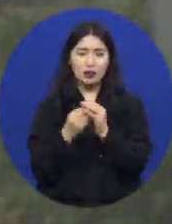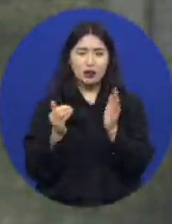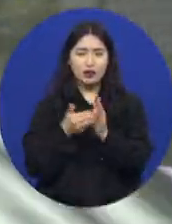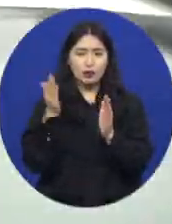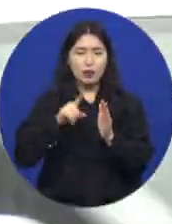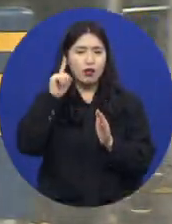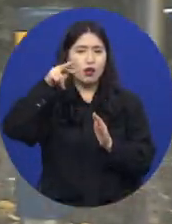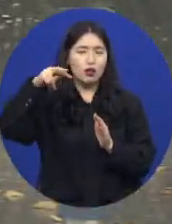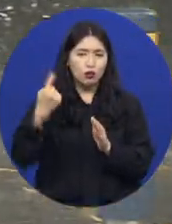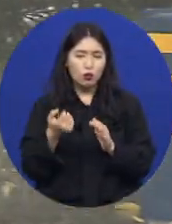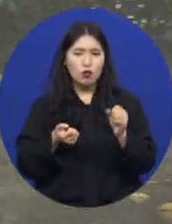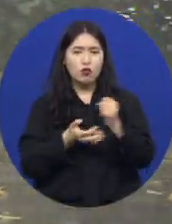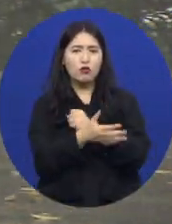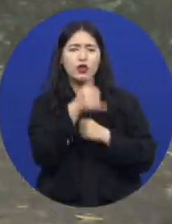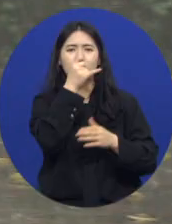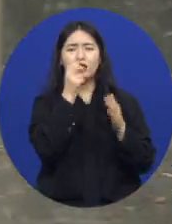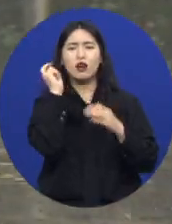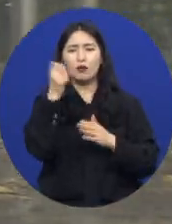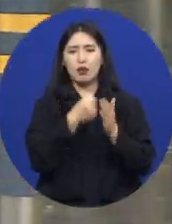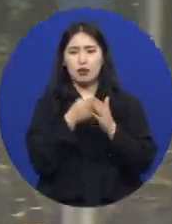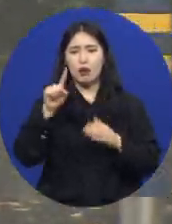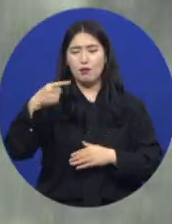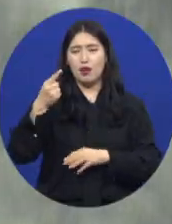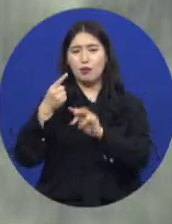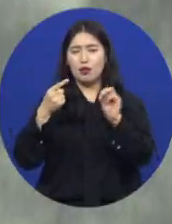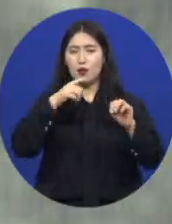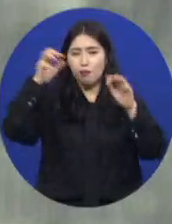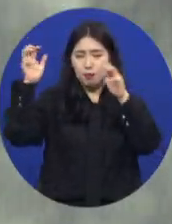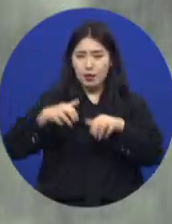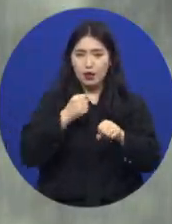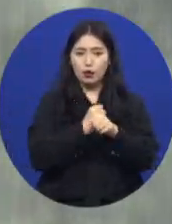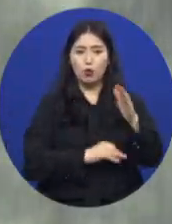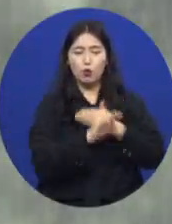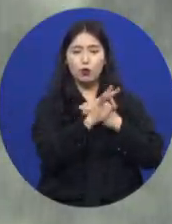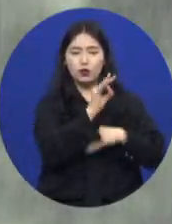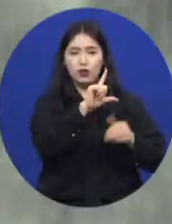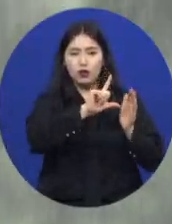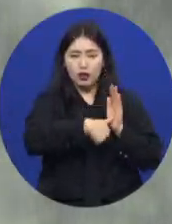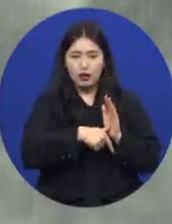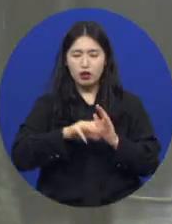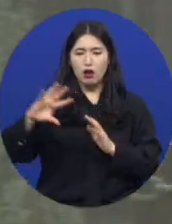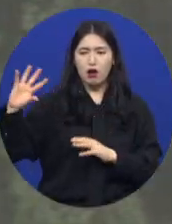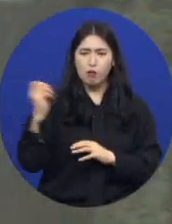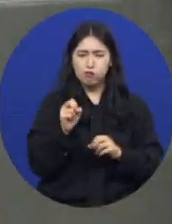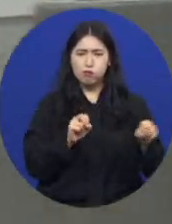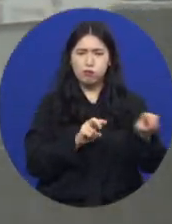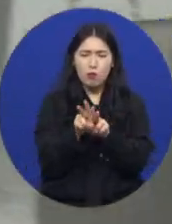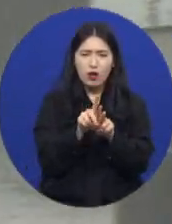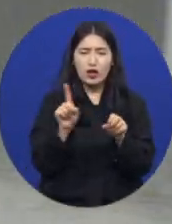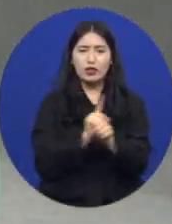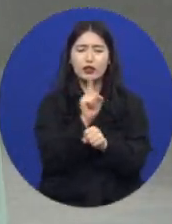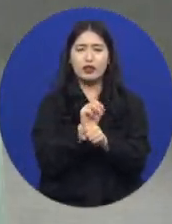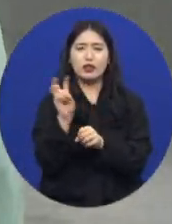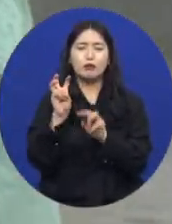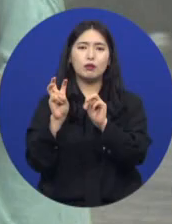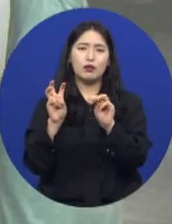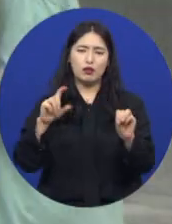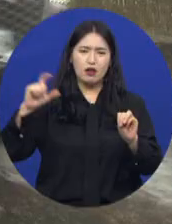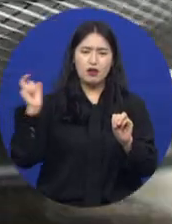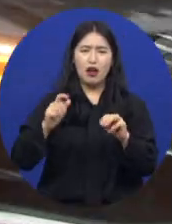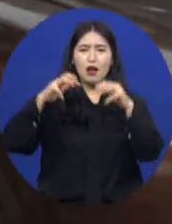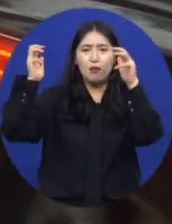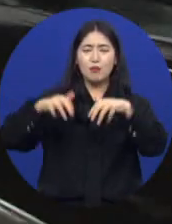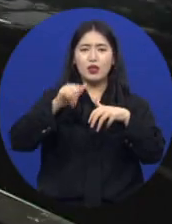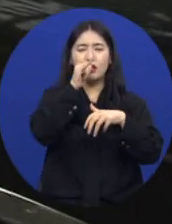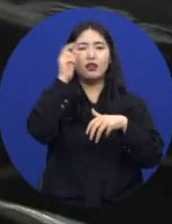전선의 영향으로 최고 100mm의 비가 내리고 오전 시간대는 천둥과 번개를 동반한 시간당 30mm의 강한 비가